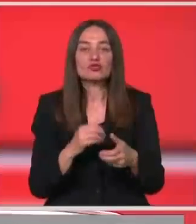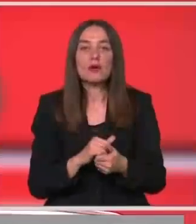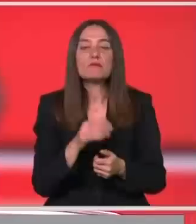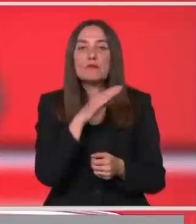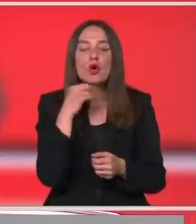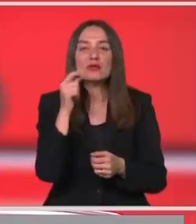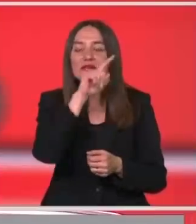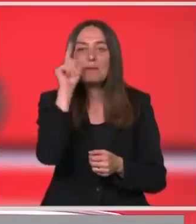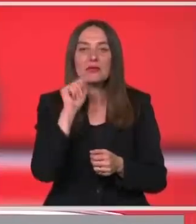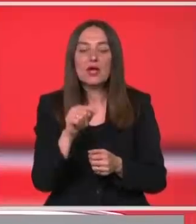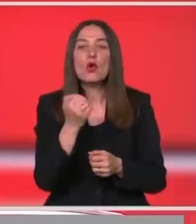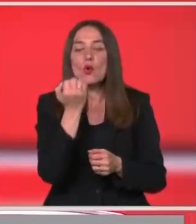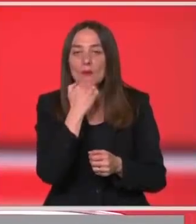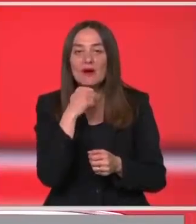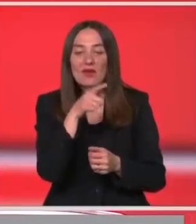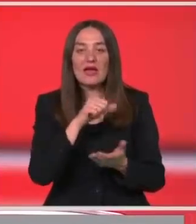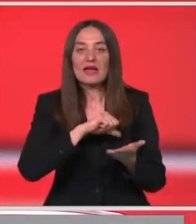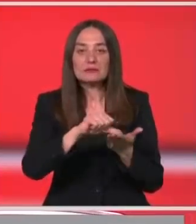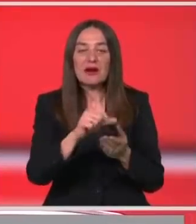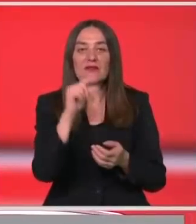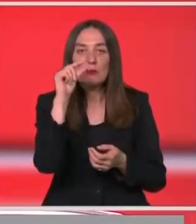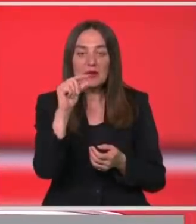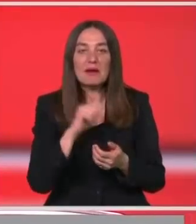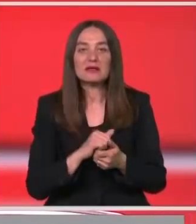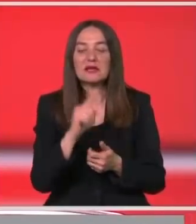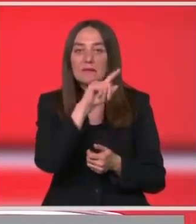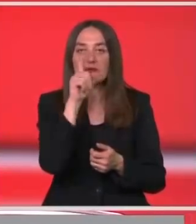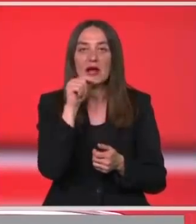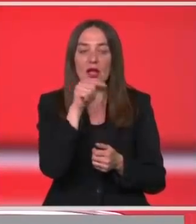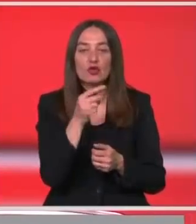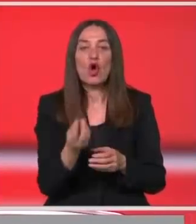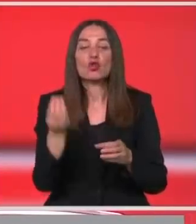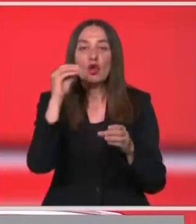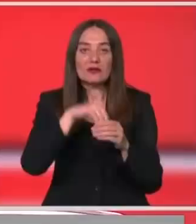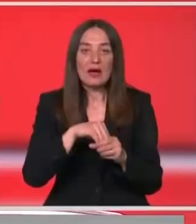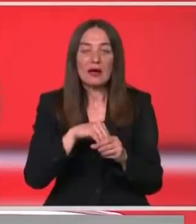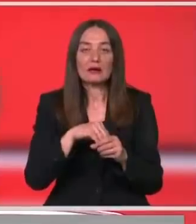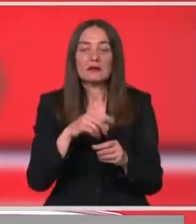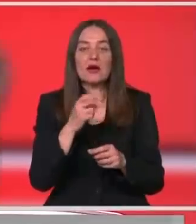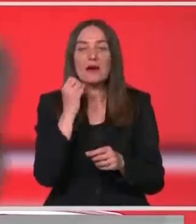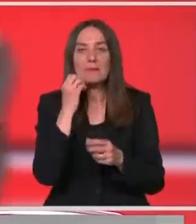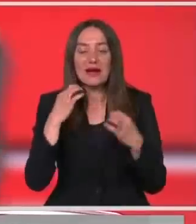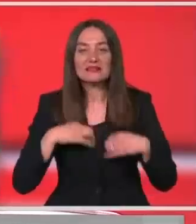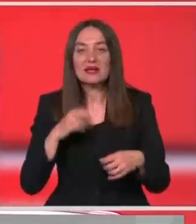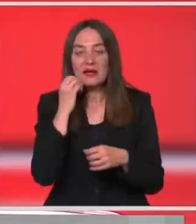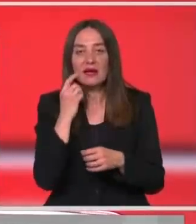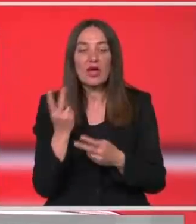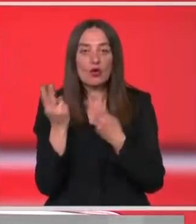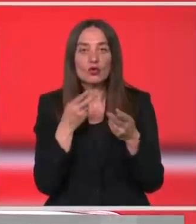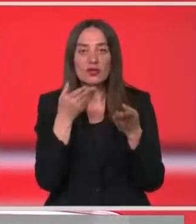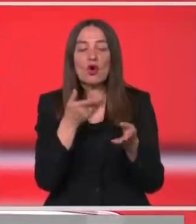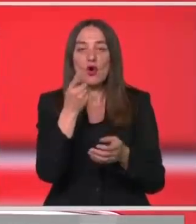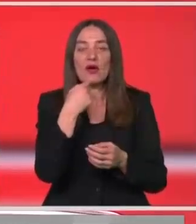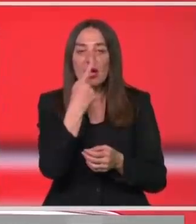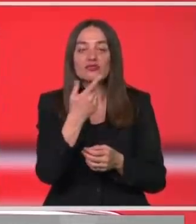se pitaju, dakle, upravo oko te isplate tog minimalca. Dakle, da li je to dodatak? Predsednik, kada je gostovao ovde, je rekao da on